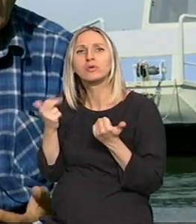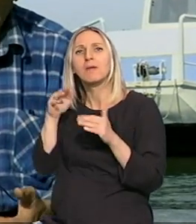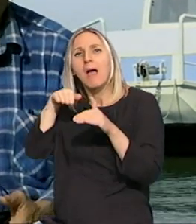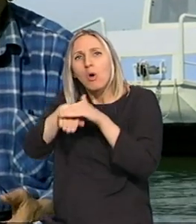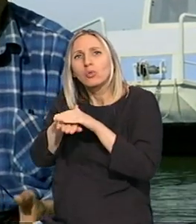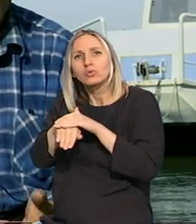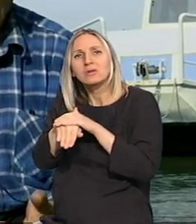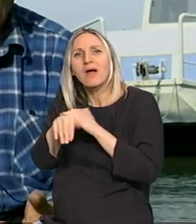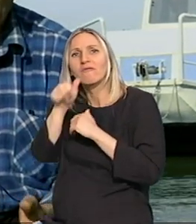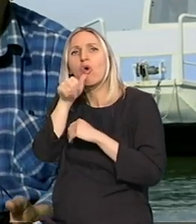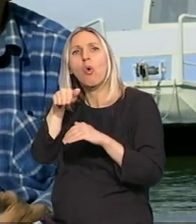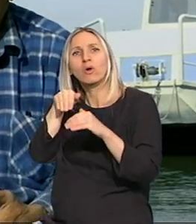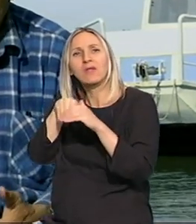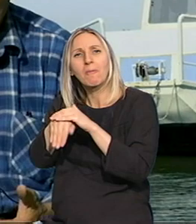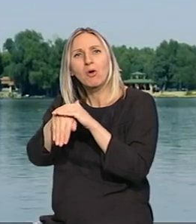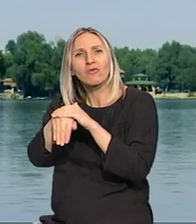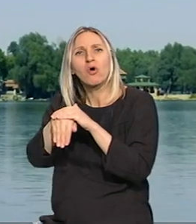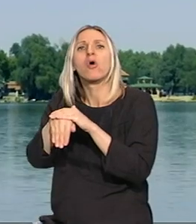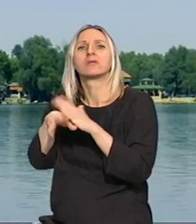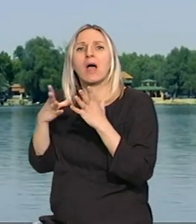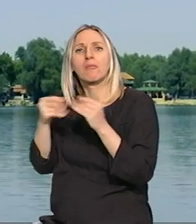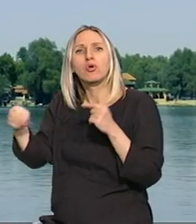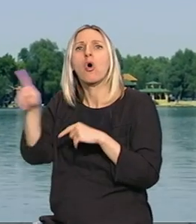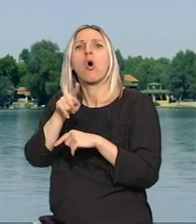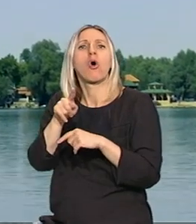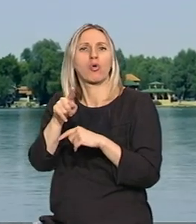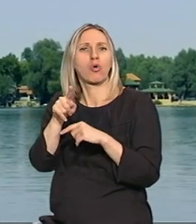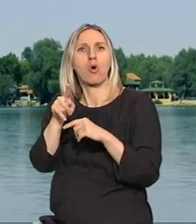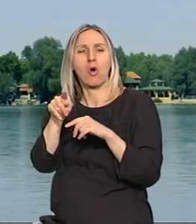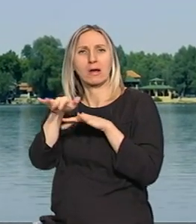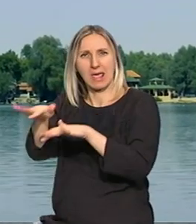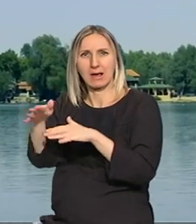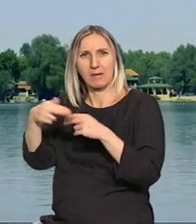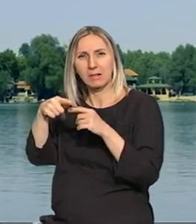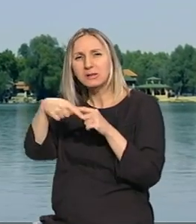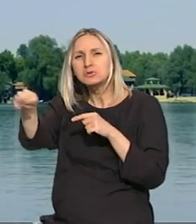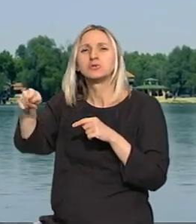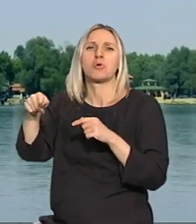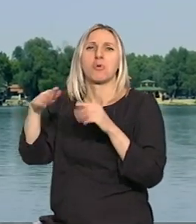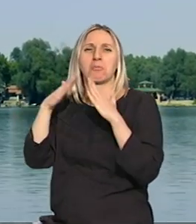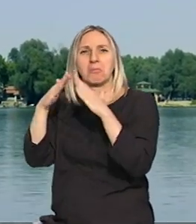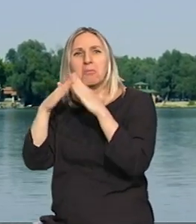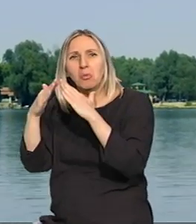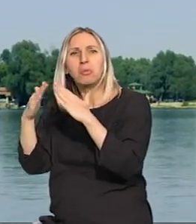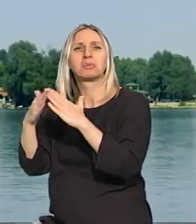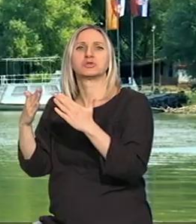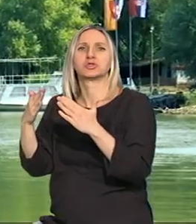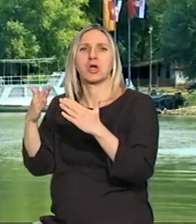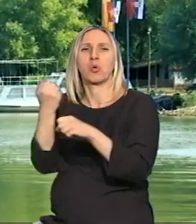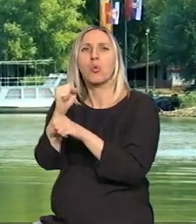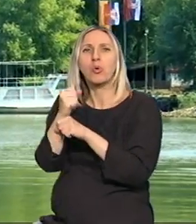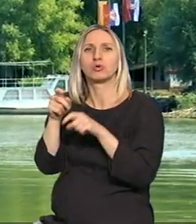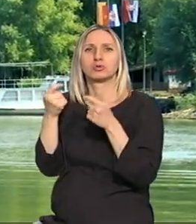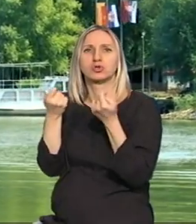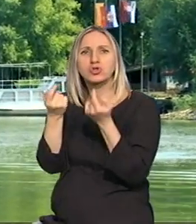znaš. Ali je bilo puno, ljudi su tamo imali kolibe, išli su tamo, obrađivali kukuru, žito, sve. Slamu smo